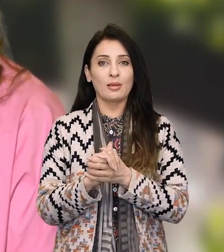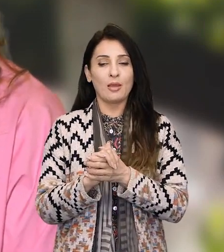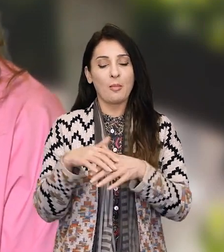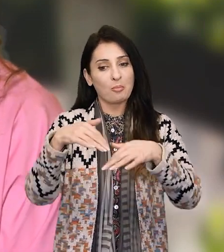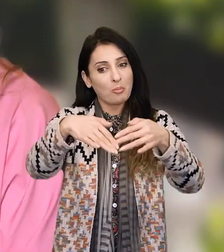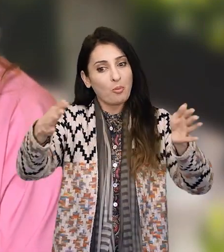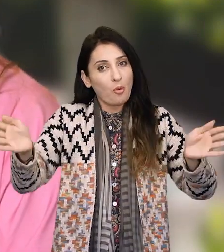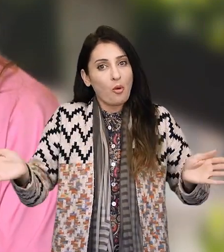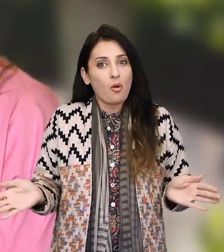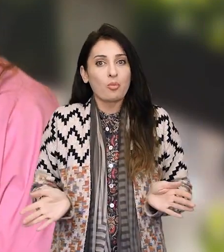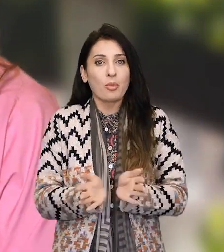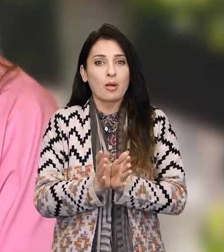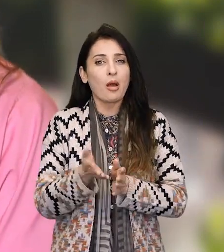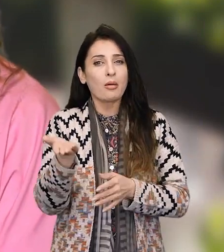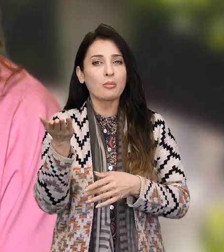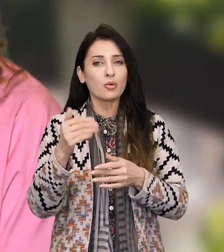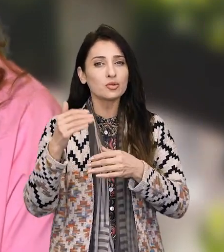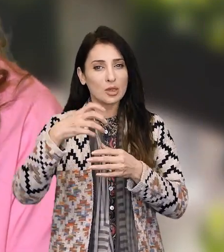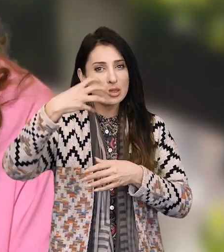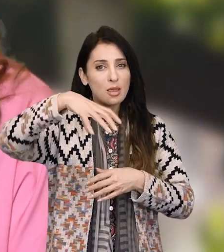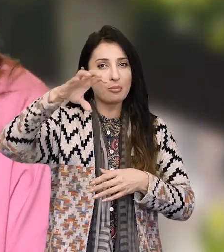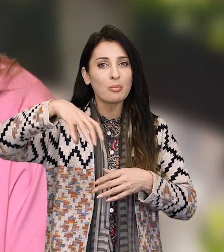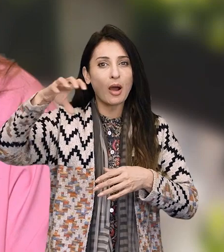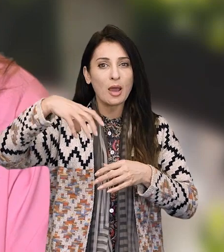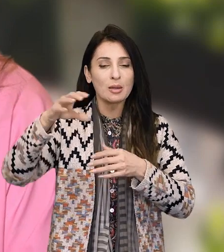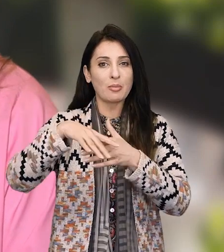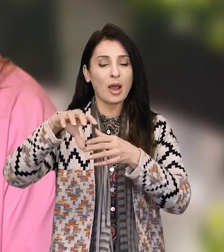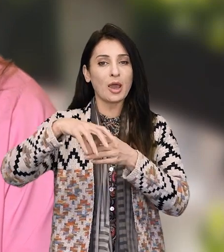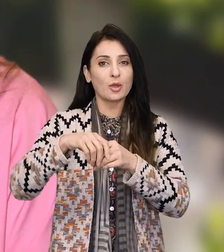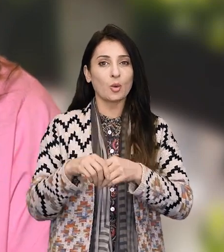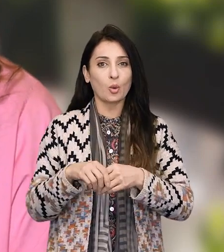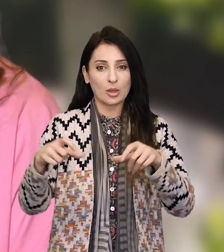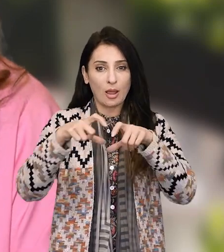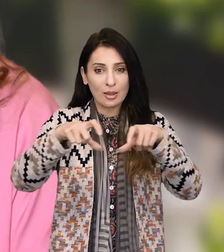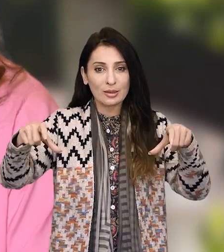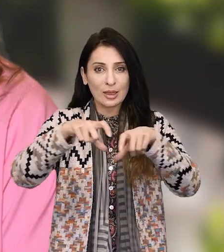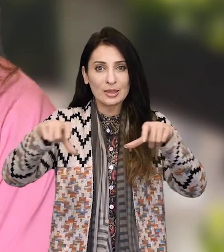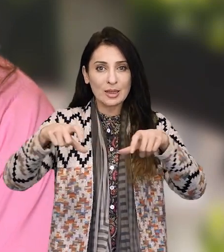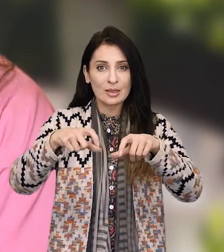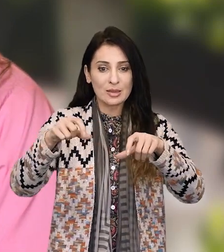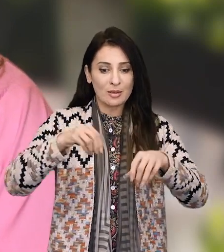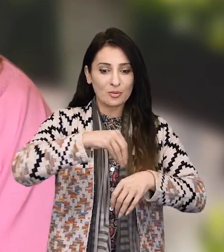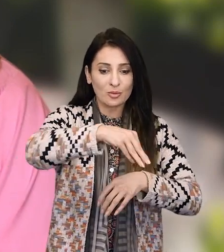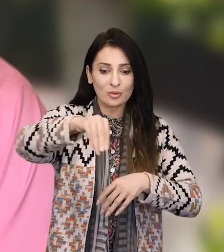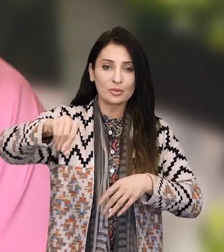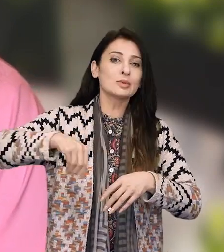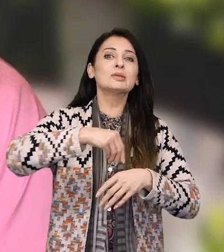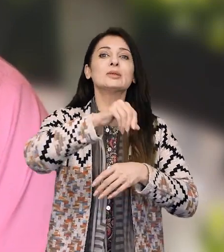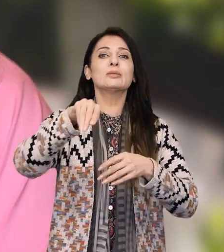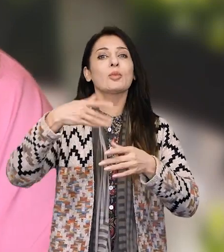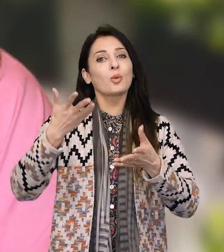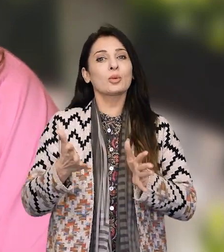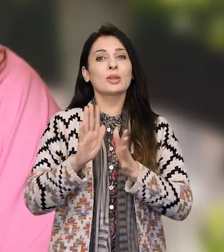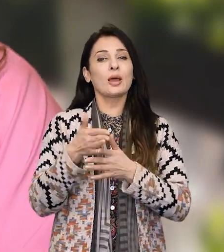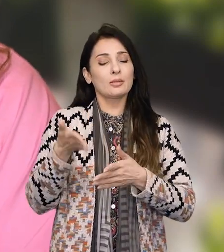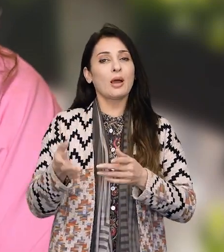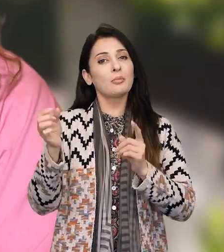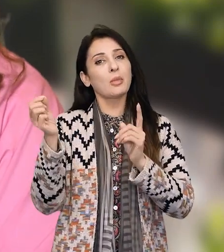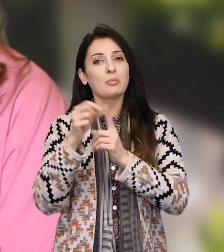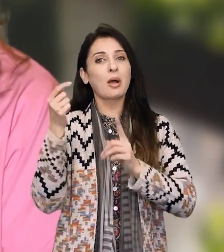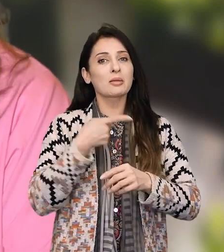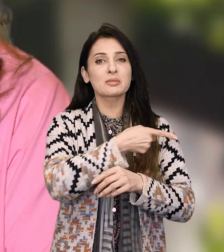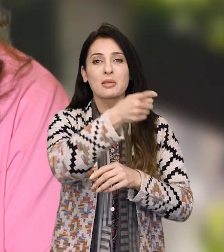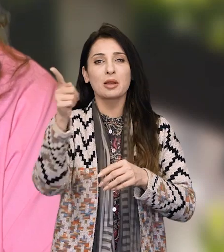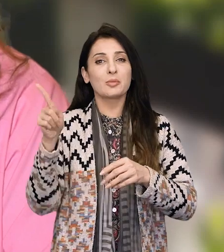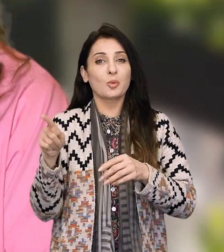होता है चीज़ बोर्ड्स का एंड चीज़ प्लेटर्स का, एंड दैट वाज नॉट समथिंग आई फेल्ट कि पाकिस्तानीज़ इन्जॉय करेंगे, तो उस आइडिया को